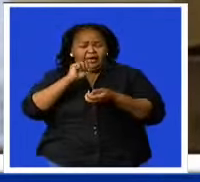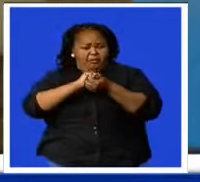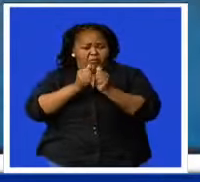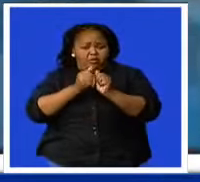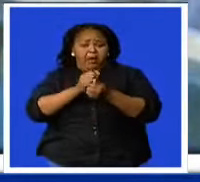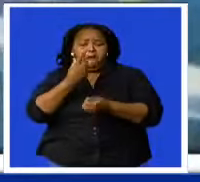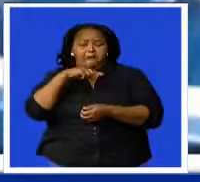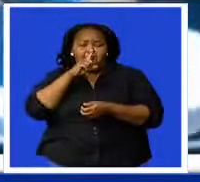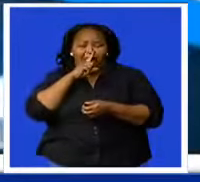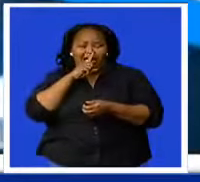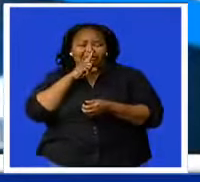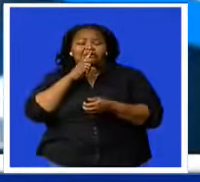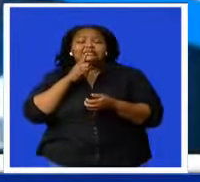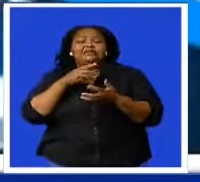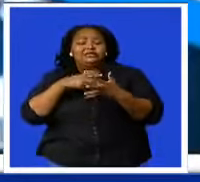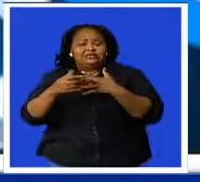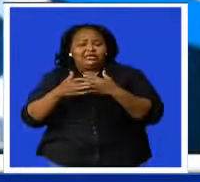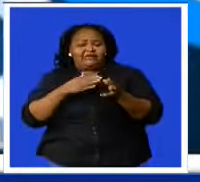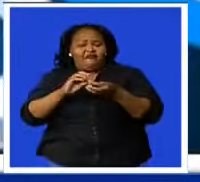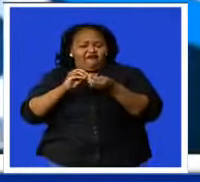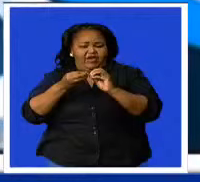tilungiswe kucala.